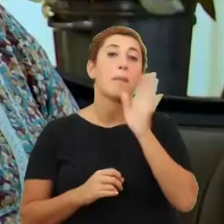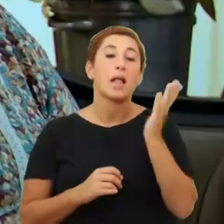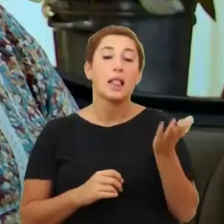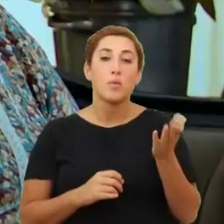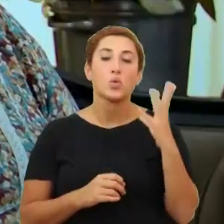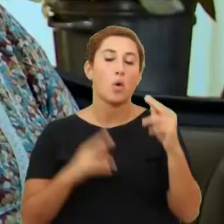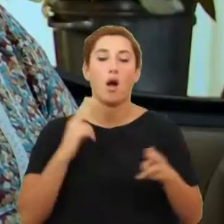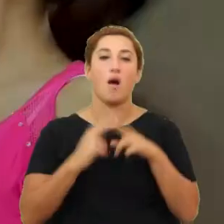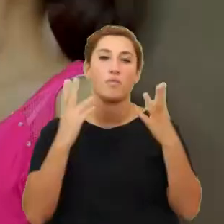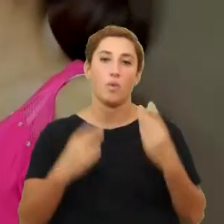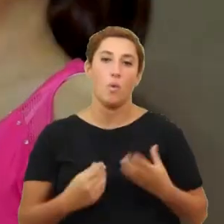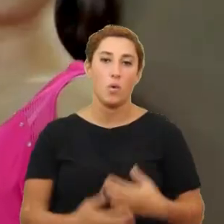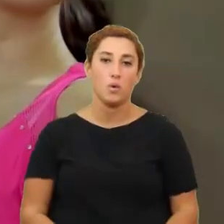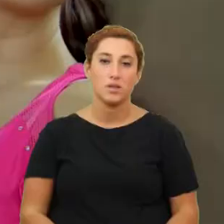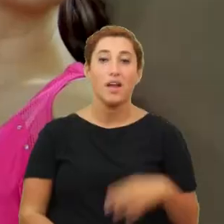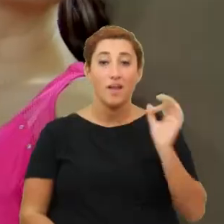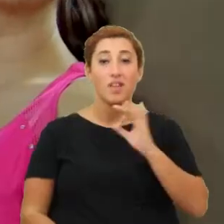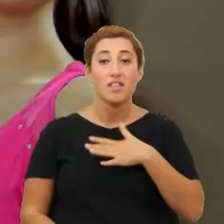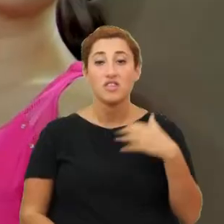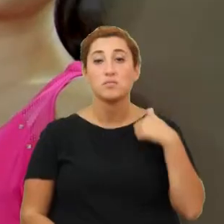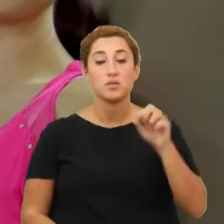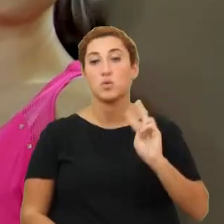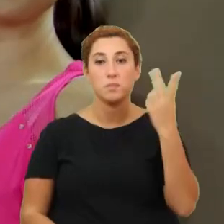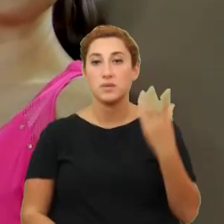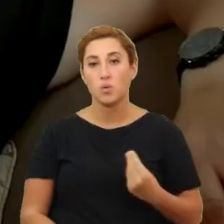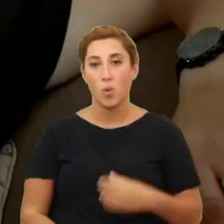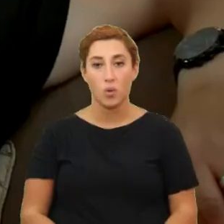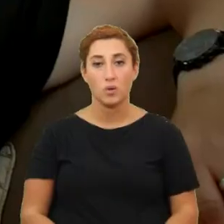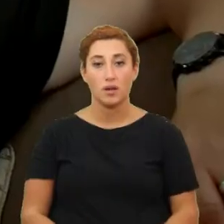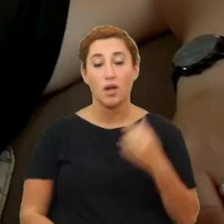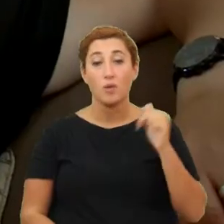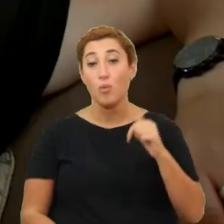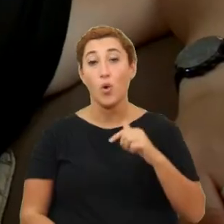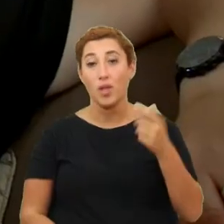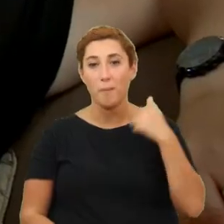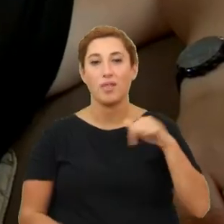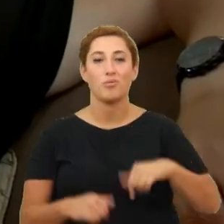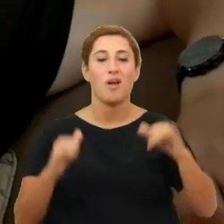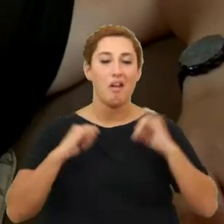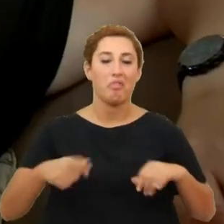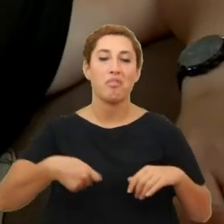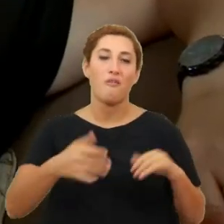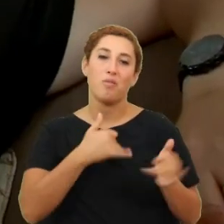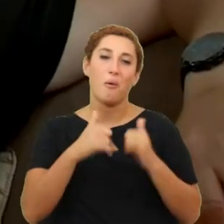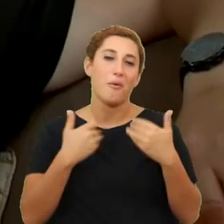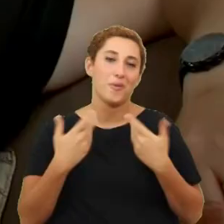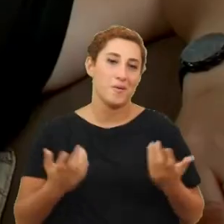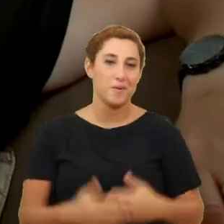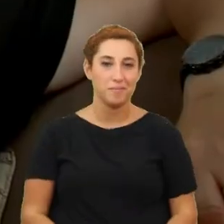bilmiyordu. Çok ani oldu. Evet anneciğim, bize de sürpriz oldu. Bu sayede ben de burada rahat rahat tavla